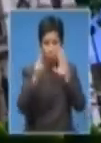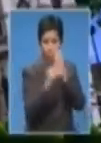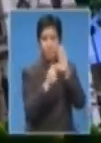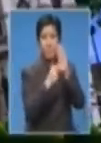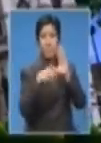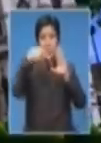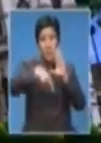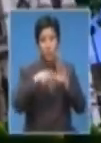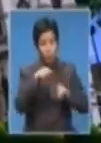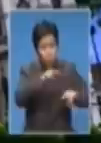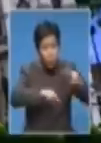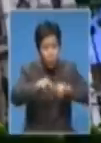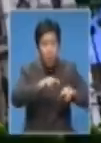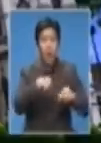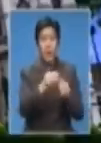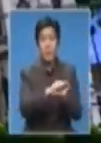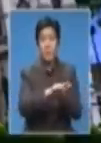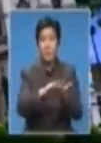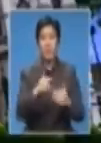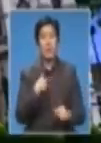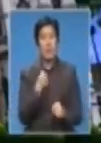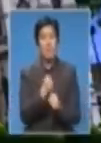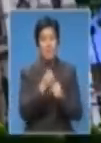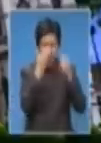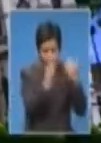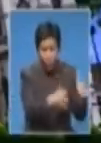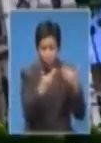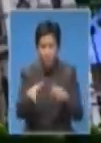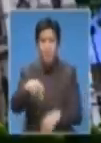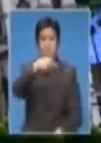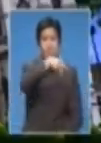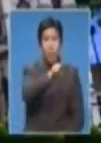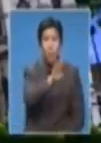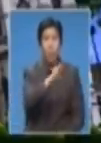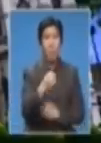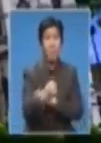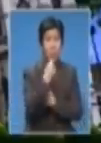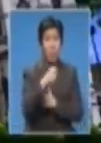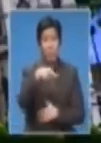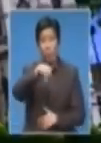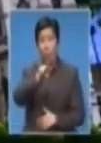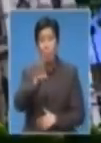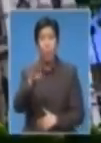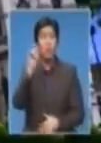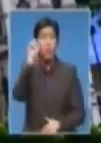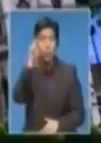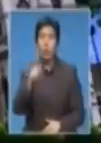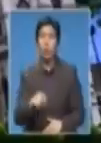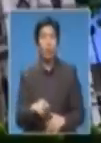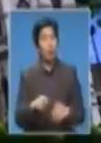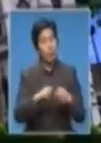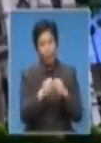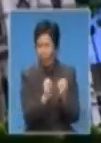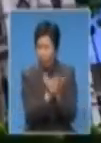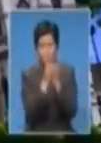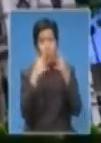ไรต่างเขาว่ากันมานะแต่เราข้ามผ่านทุกอย่างแล้วนะพอระบบมั่นคงพอฉุกเฉินก็เอาไม่อยู่นะเ